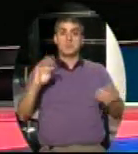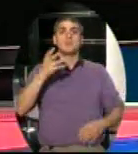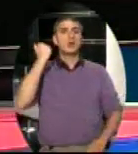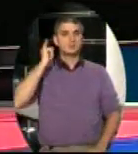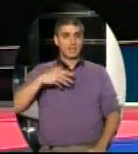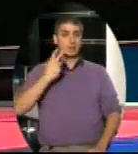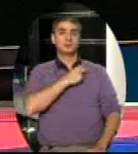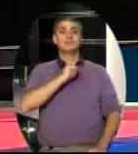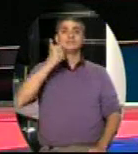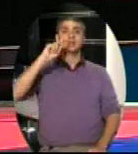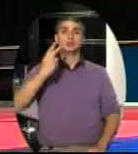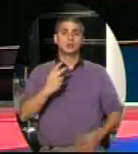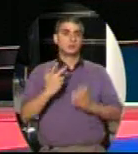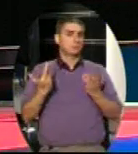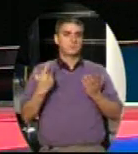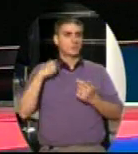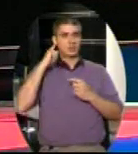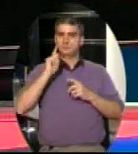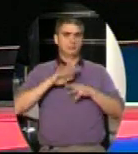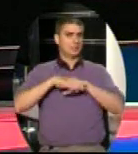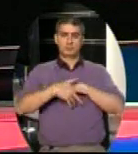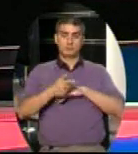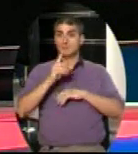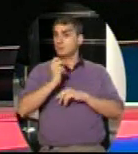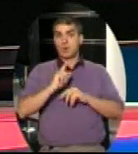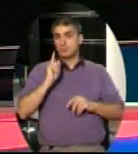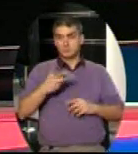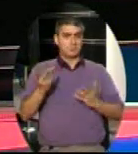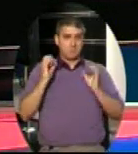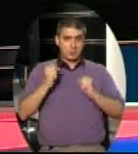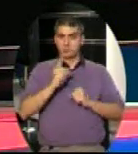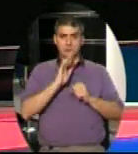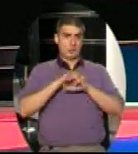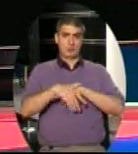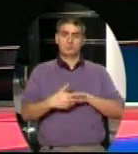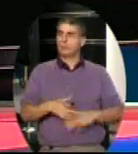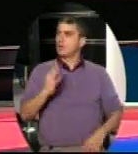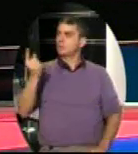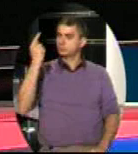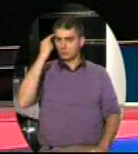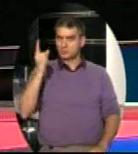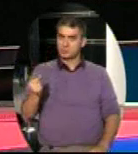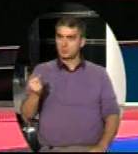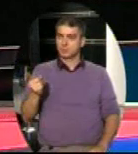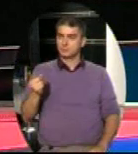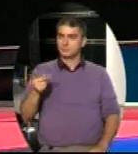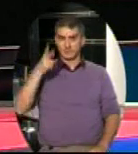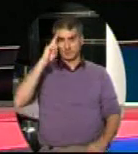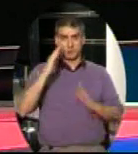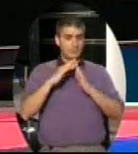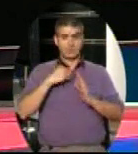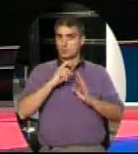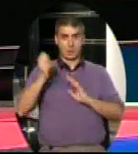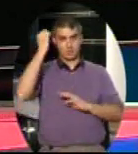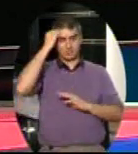אמור להיות השר השני, אז אני לא חושב שזה אמור להשפיע, ואם הוא לא אמור, זה ודאי לא ישפיע. עד כמה שאתה יודע, הליכוד ביתנו לא